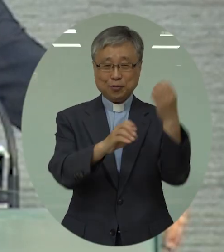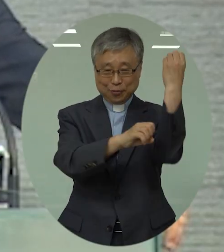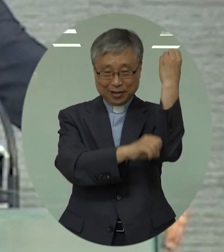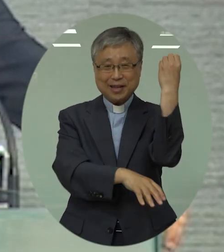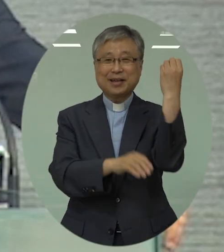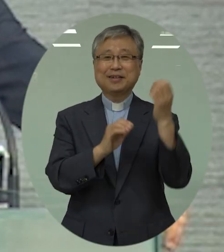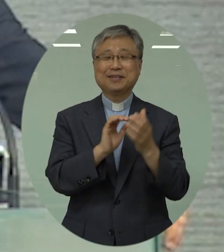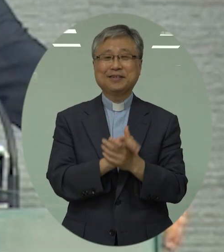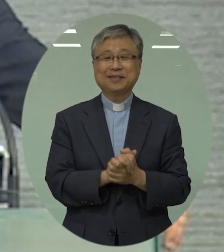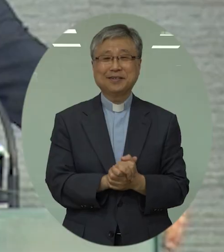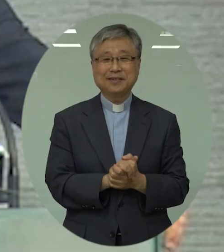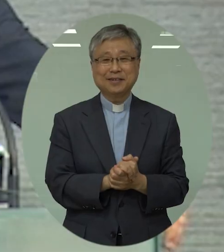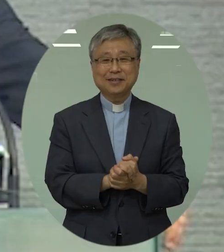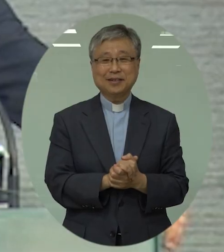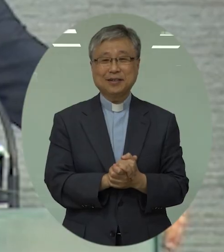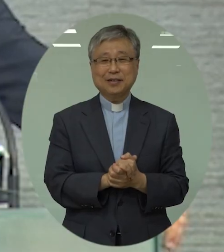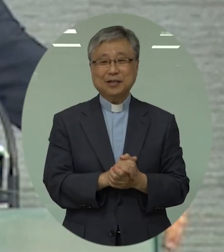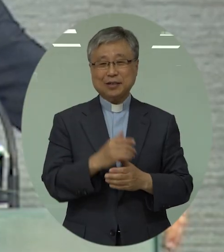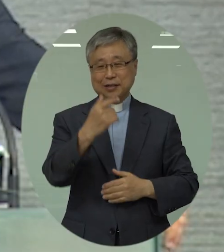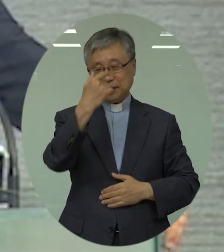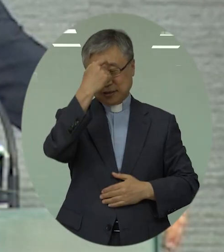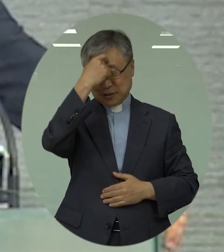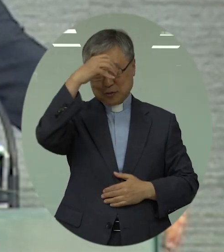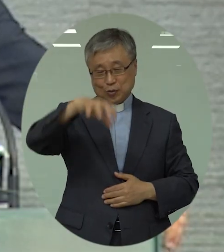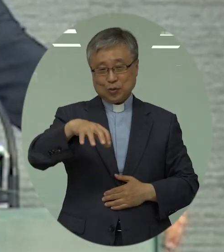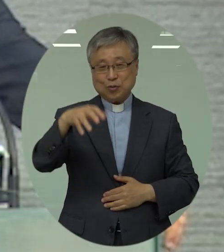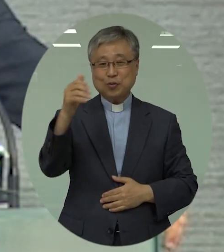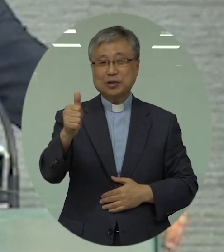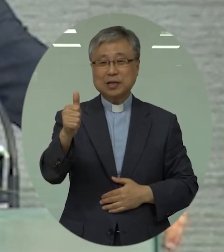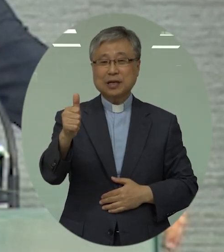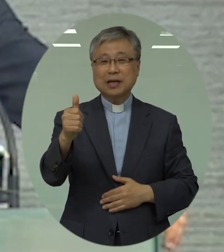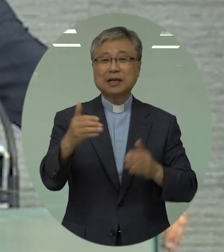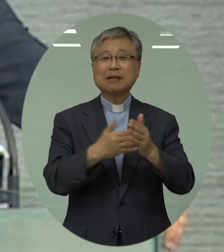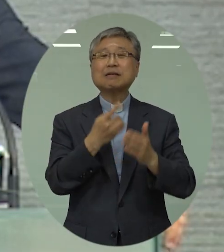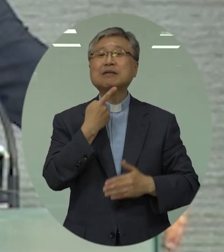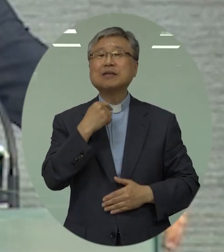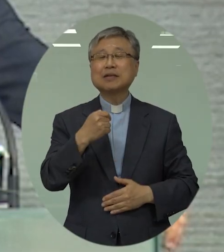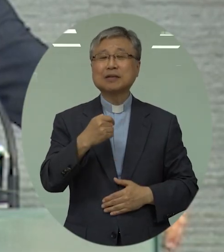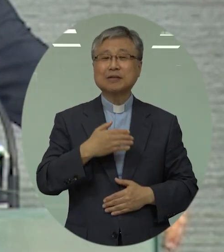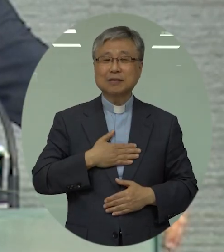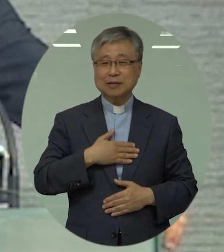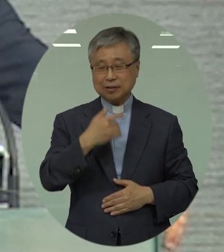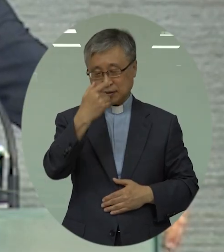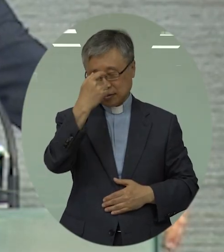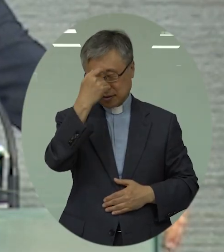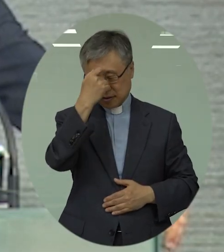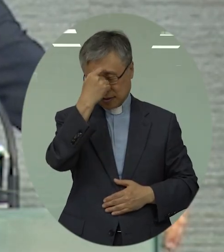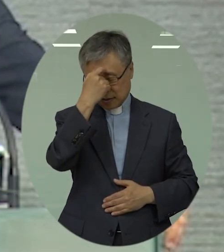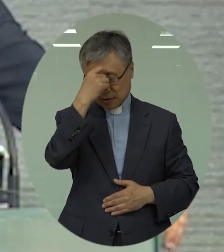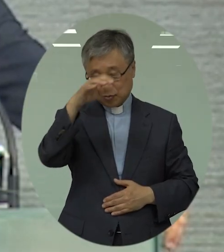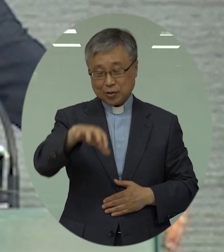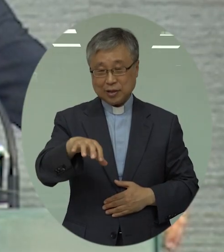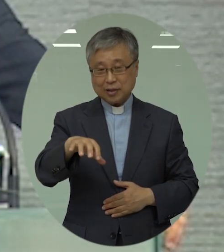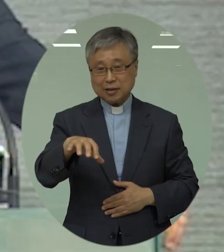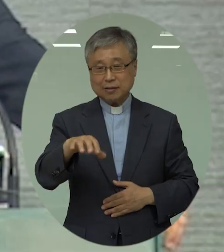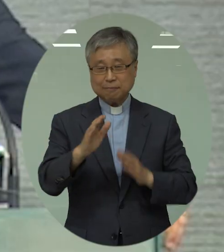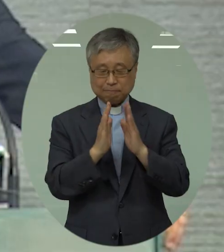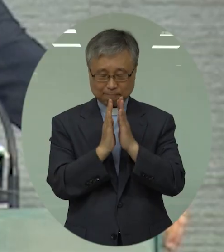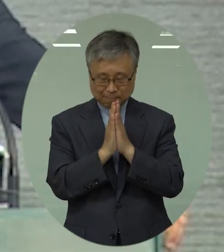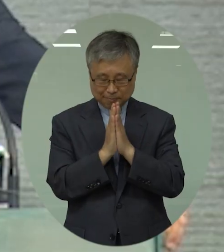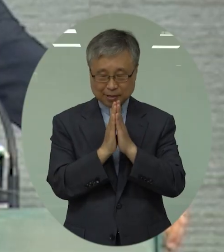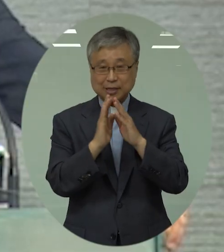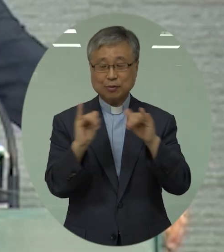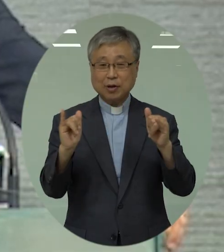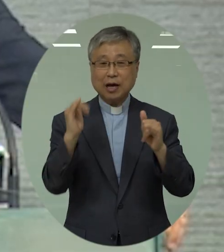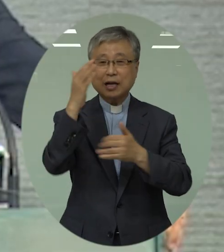본래 수도원 원장을 했던 사람이 수도사들에게 어떻게 하나님을 잘 만날 수